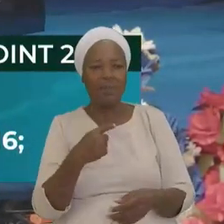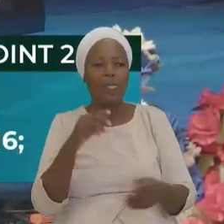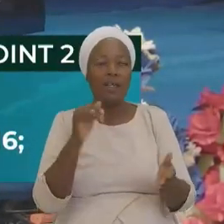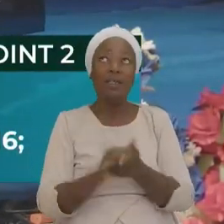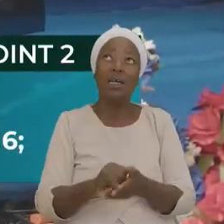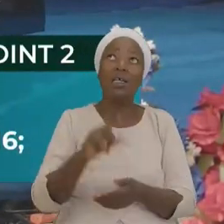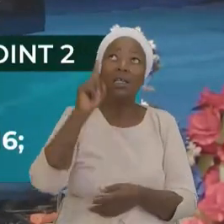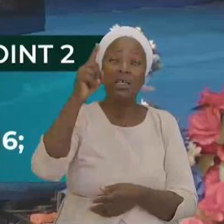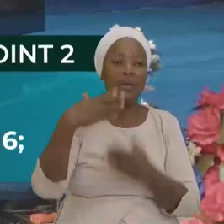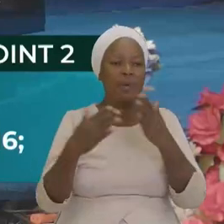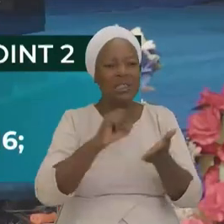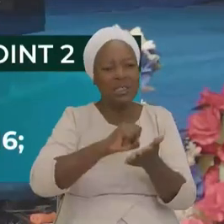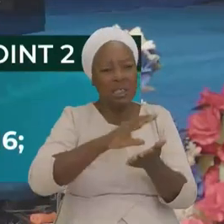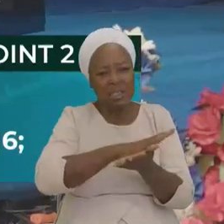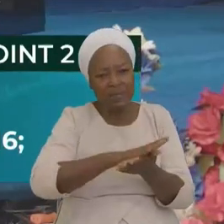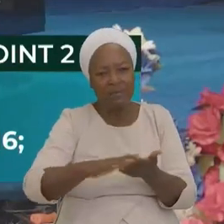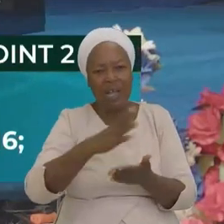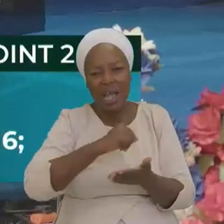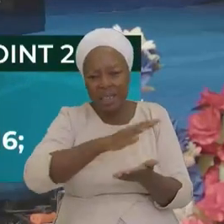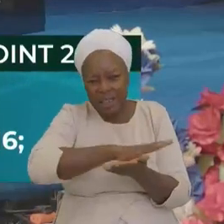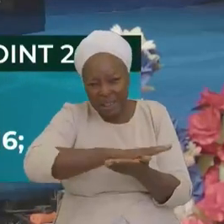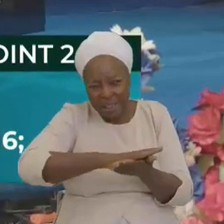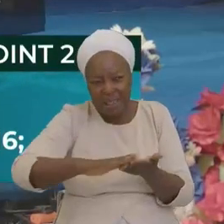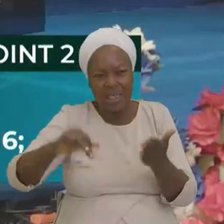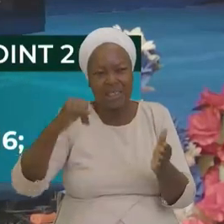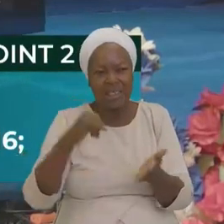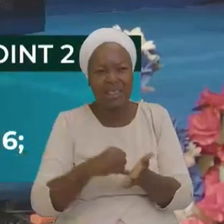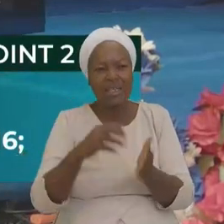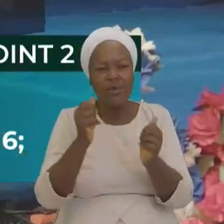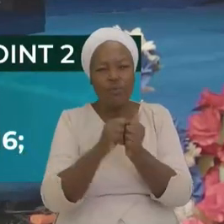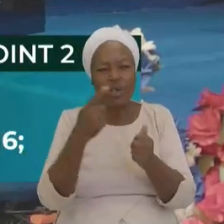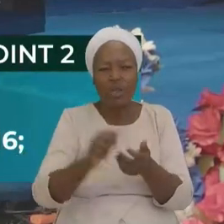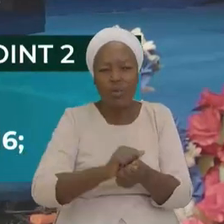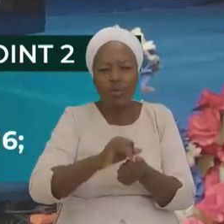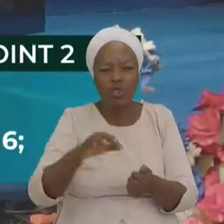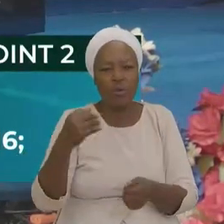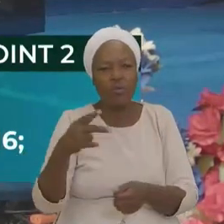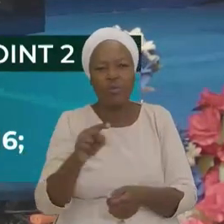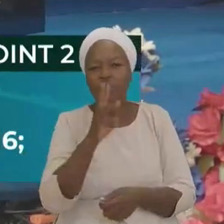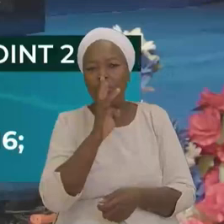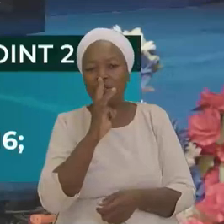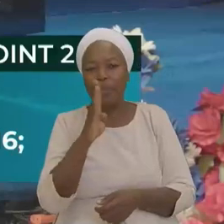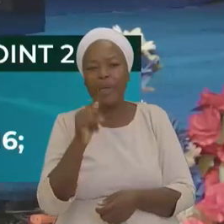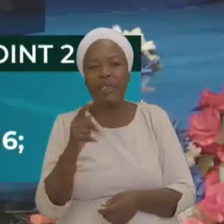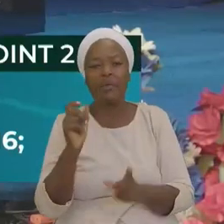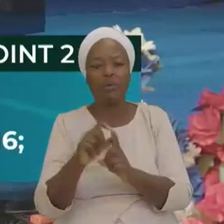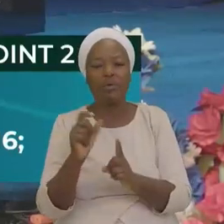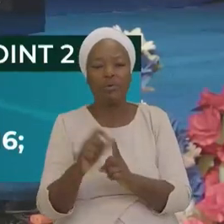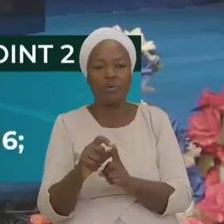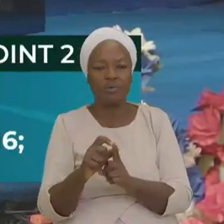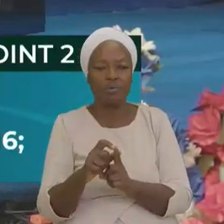dit ici, afin de la sanctifier après l'avoir